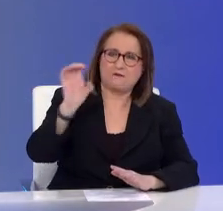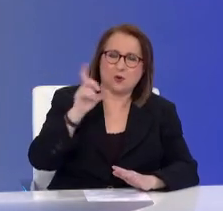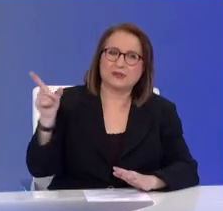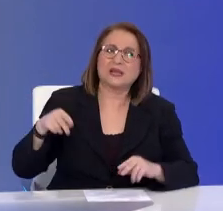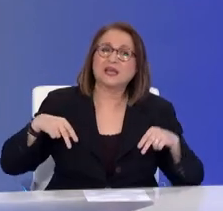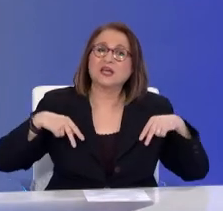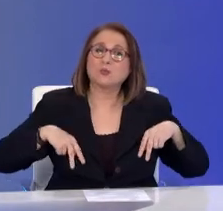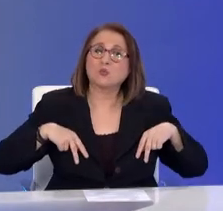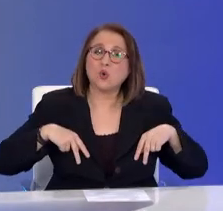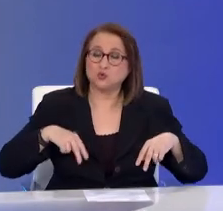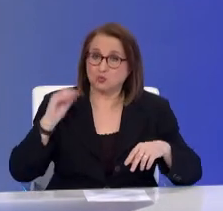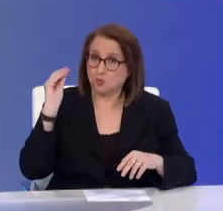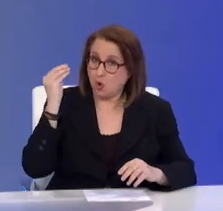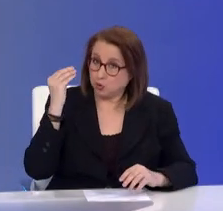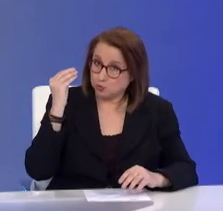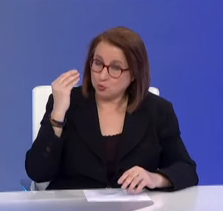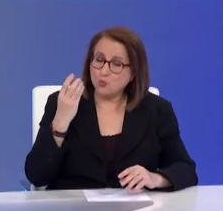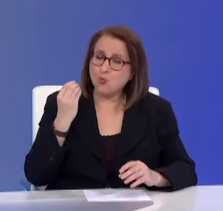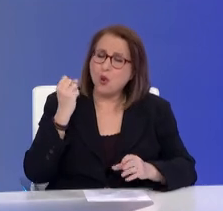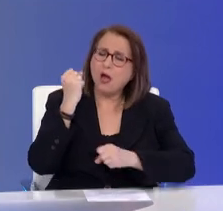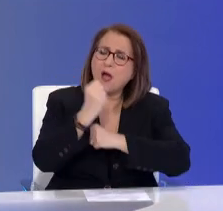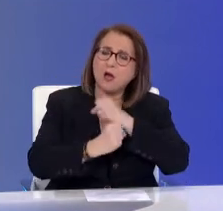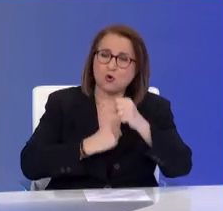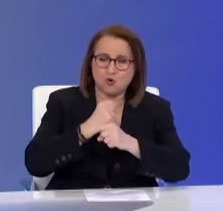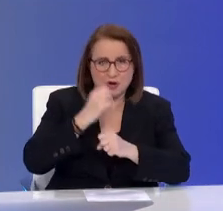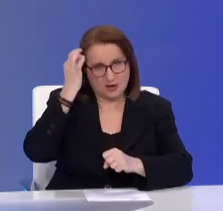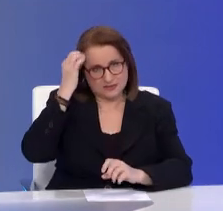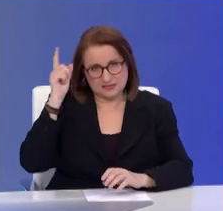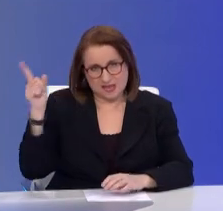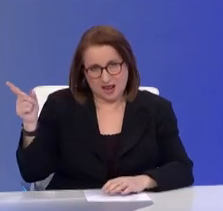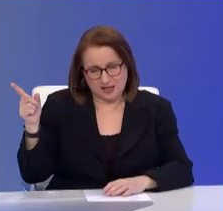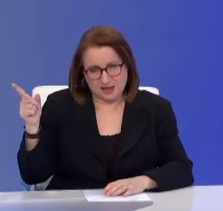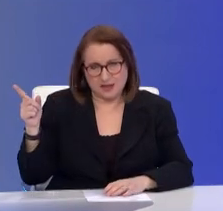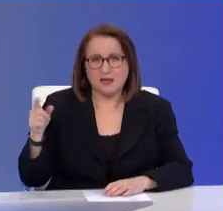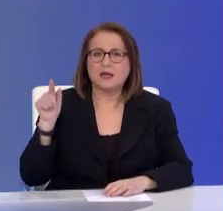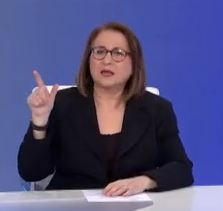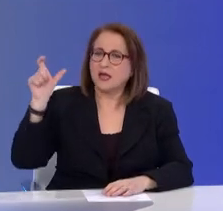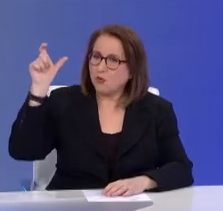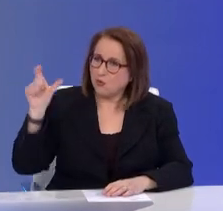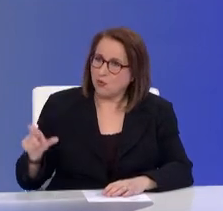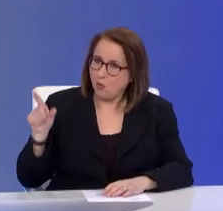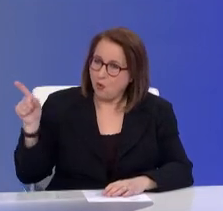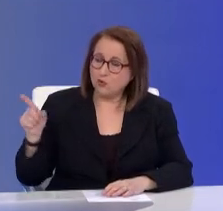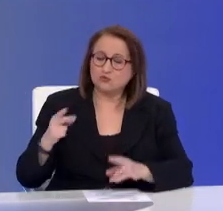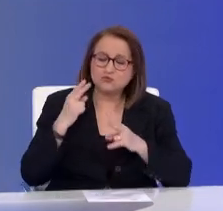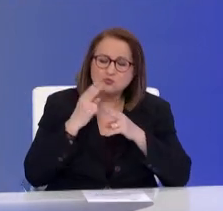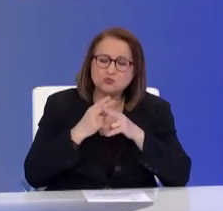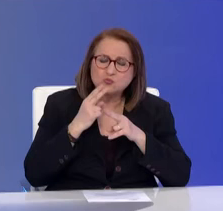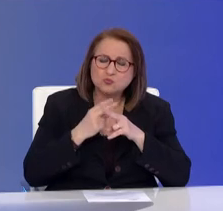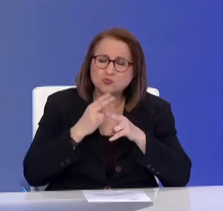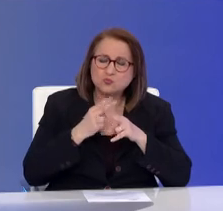Πολιτισμού για πολλά χρόνια στη Γαλλία και υπήρξε ο